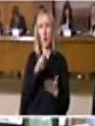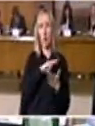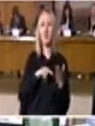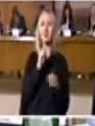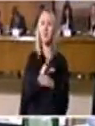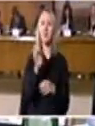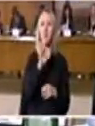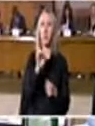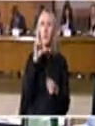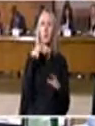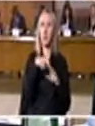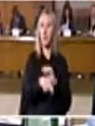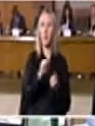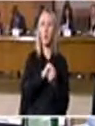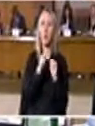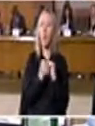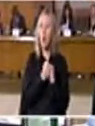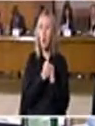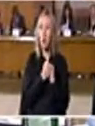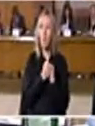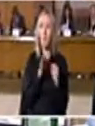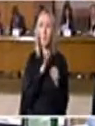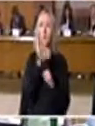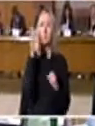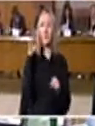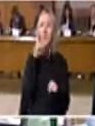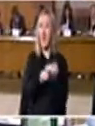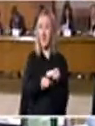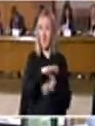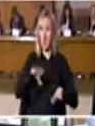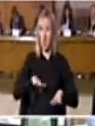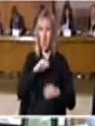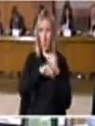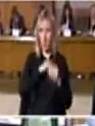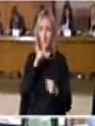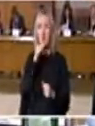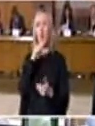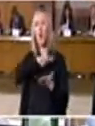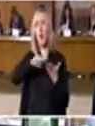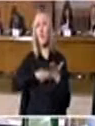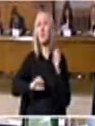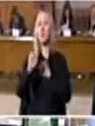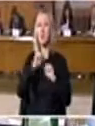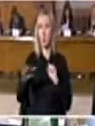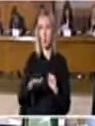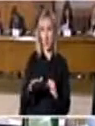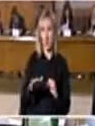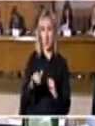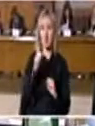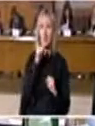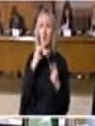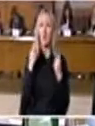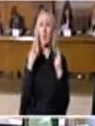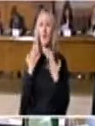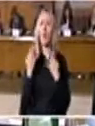Evrope o sprečavanju i borbi protiv nasilja nad ženama i nasilja u porodici i Konvencija o zaštiti dece, ali i nekoliko važnih